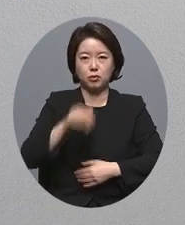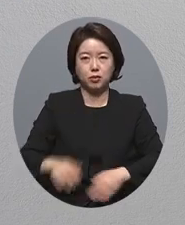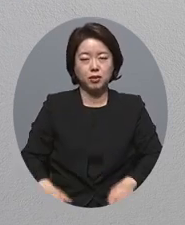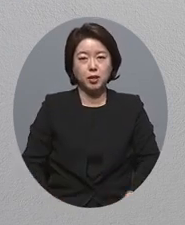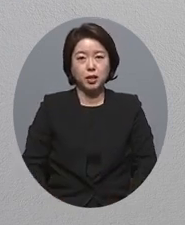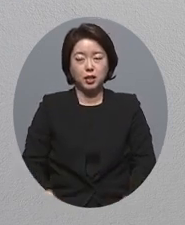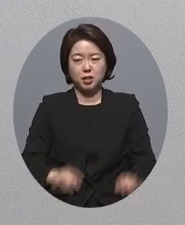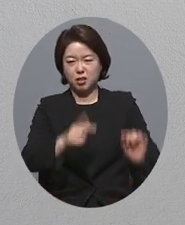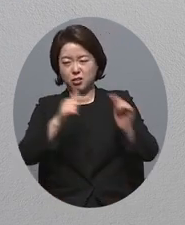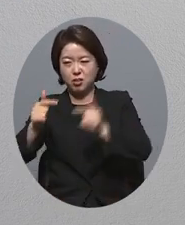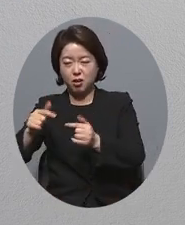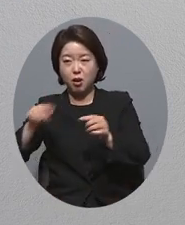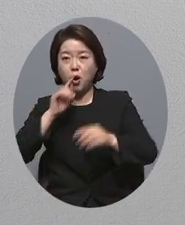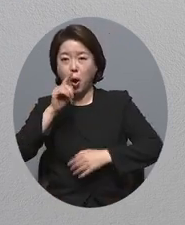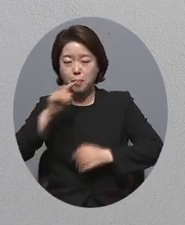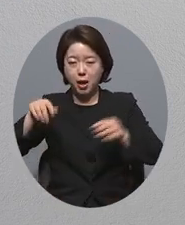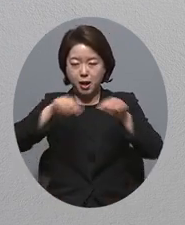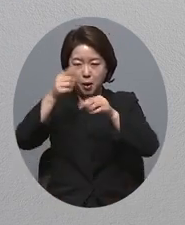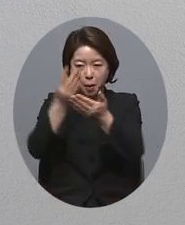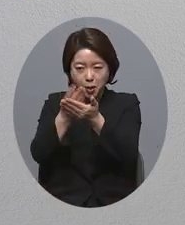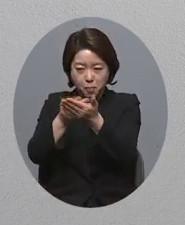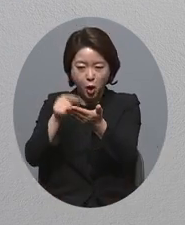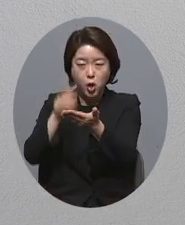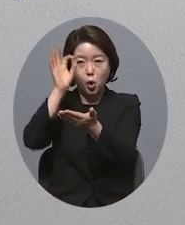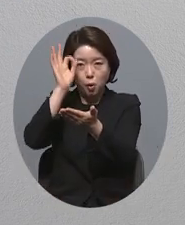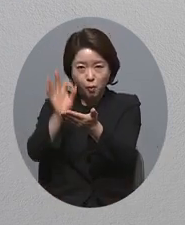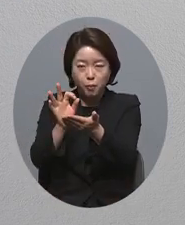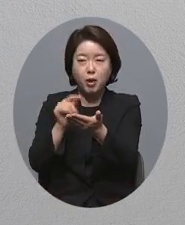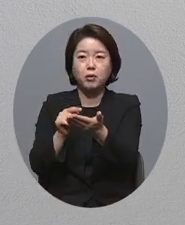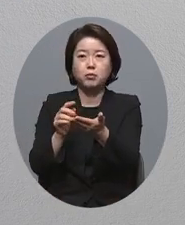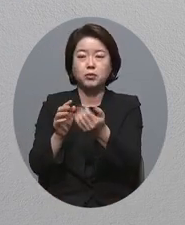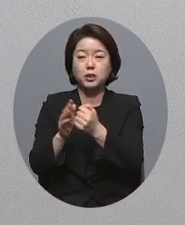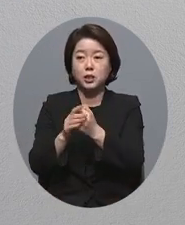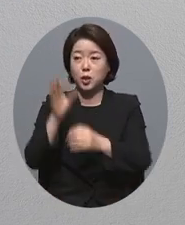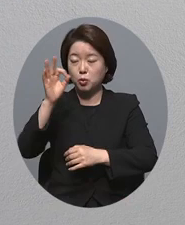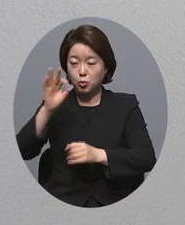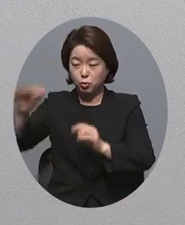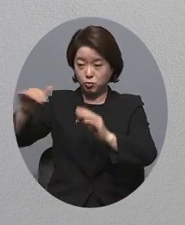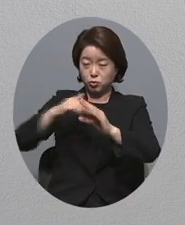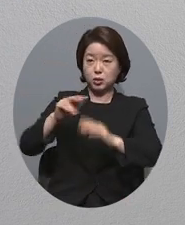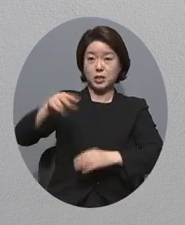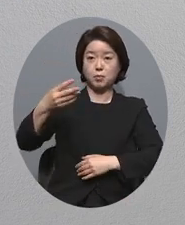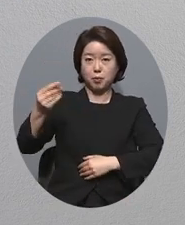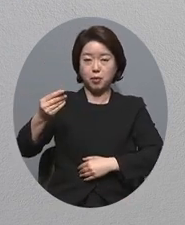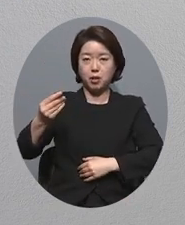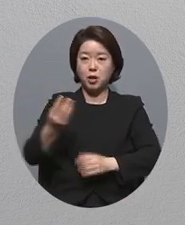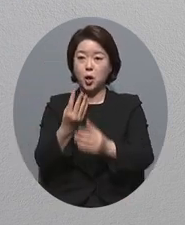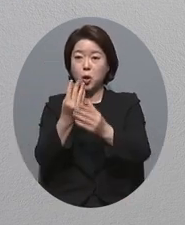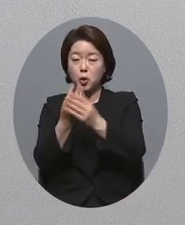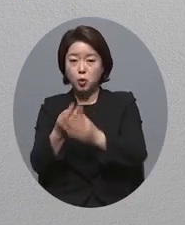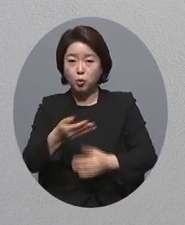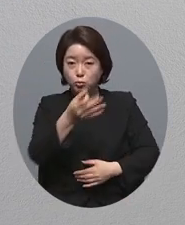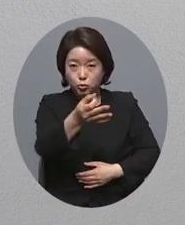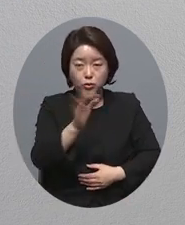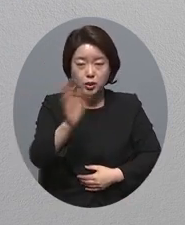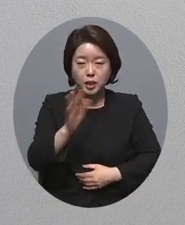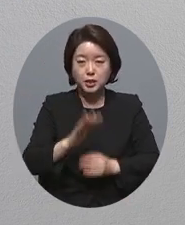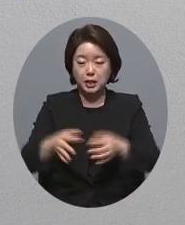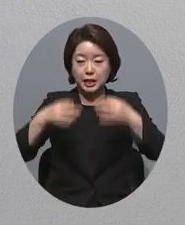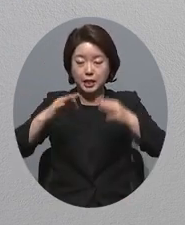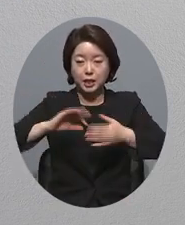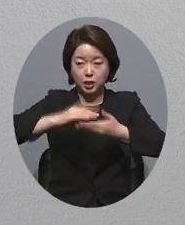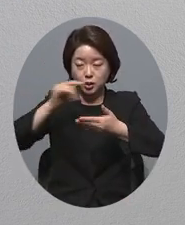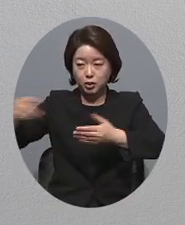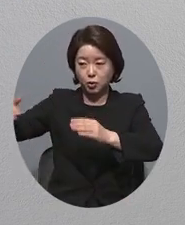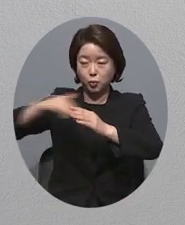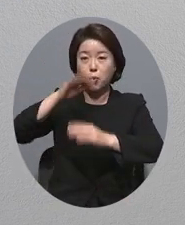여러 녹취들을 확인을 해보면 입금도 됐다. 200만 원. 현금으로 그 자리에서 준 것이 아니라 통장으로